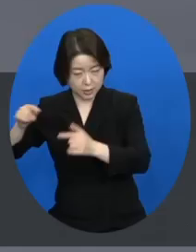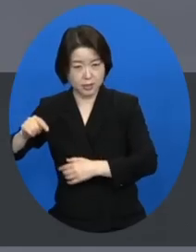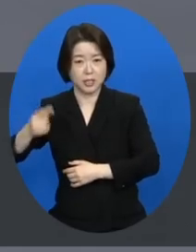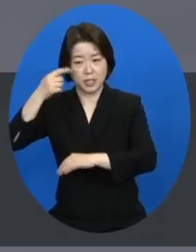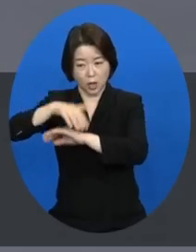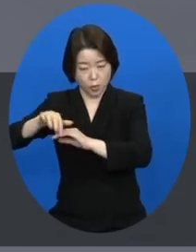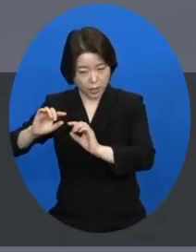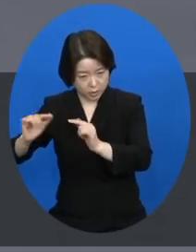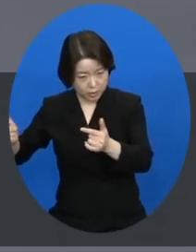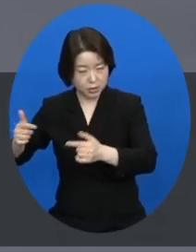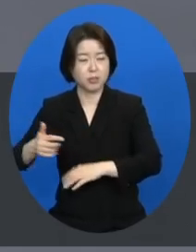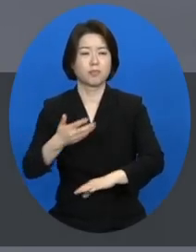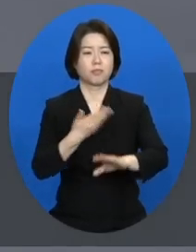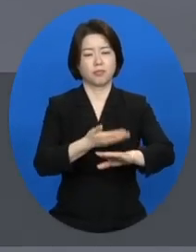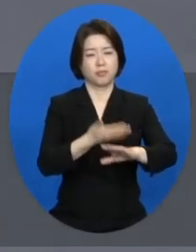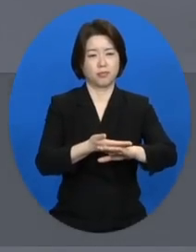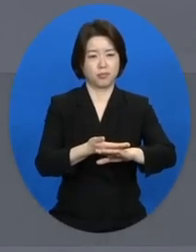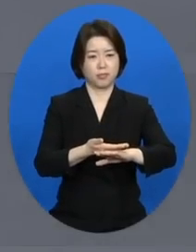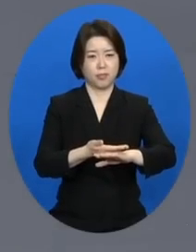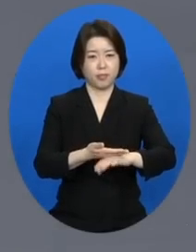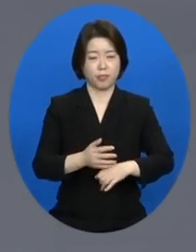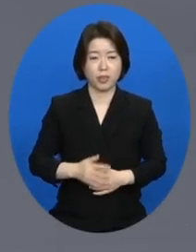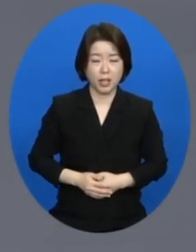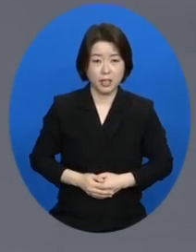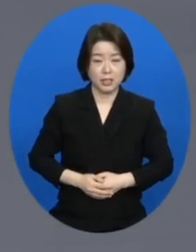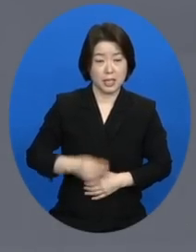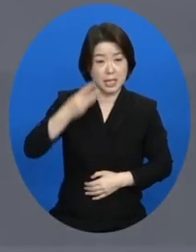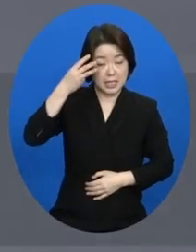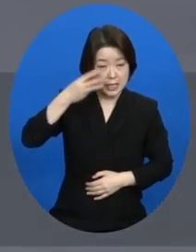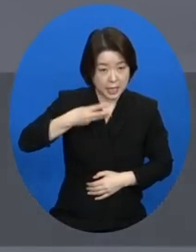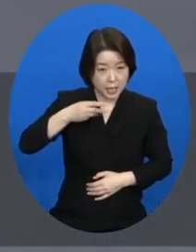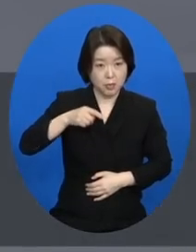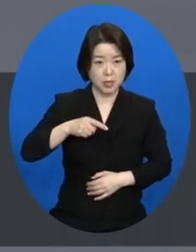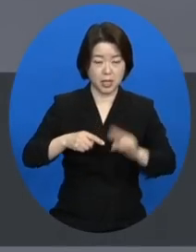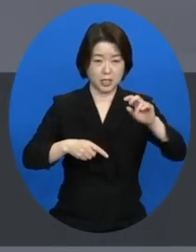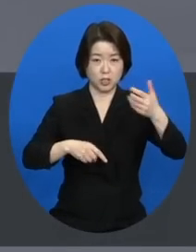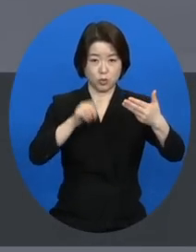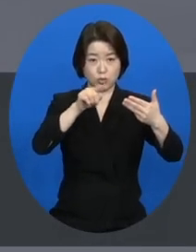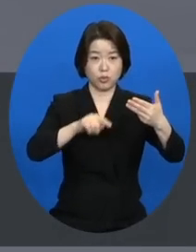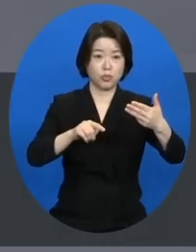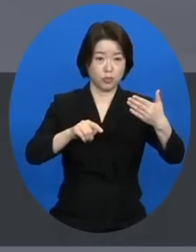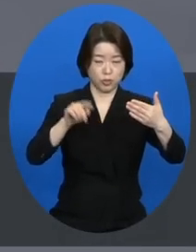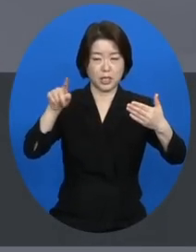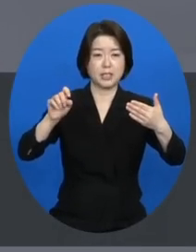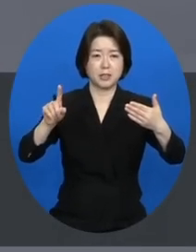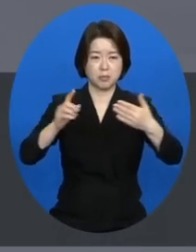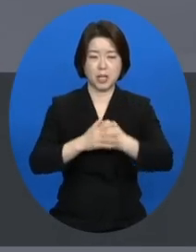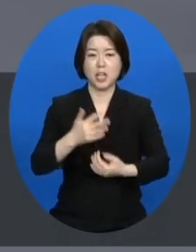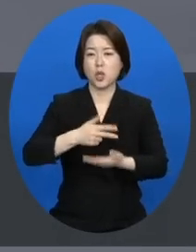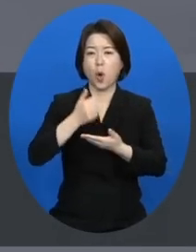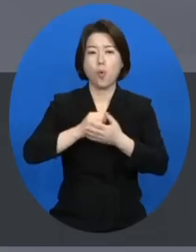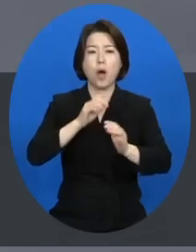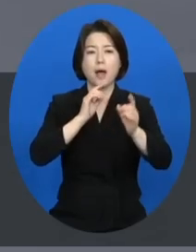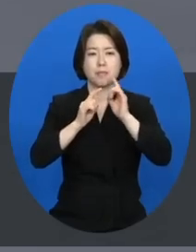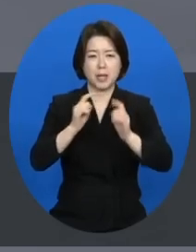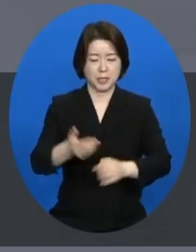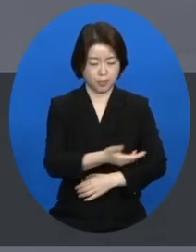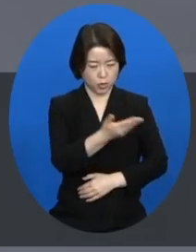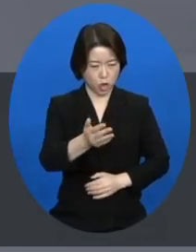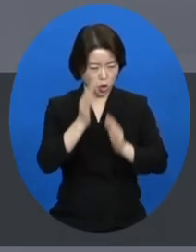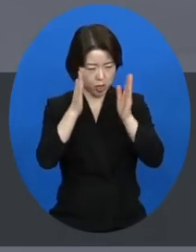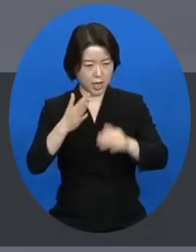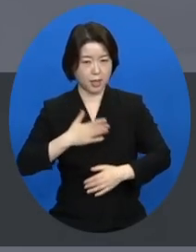계획들은 다르다는 것이죠. 예레미야 29장 11절 말씀도 함께 읽겠습니다. 시작. 여호와의 말씀이니라. 너희를 향한